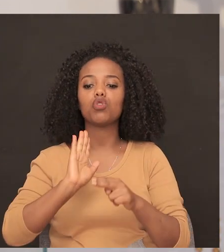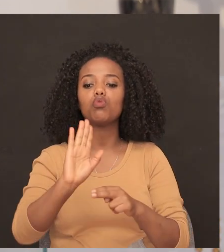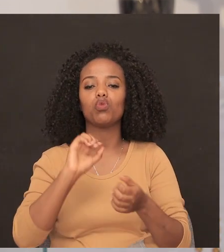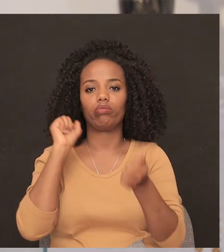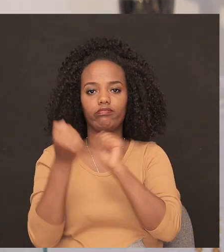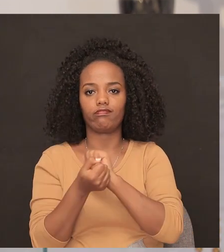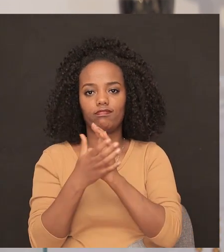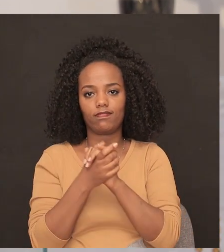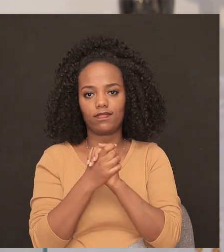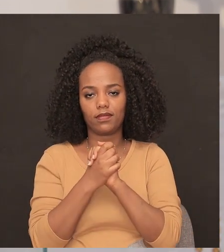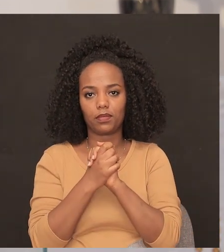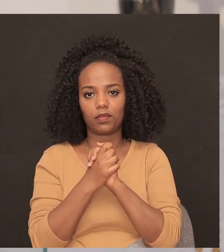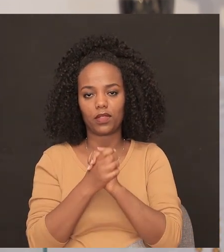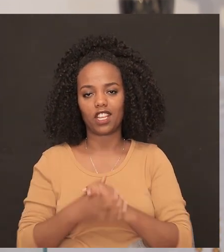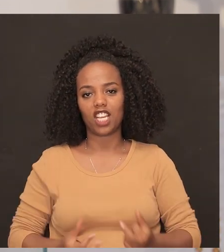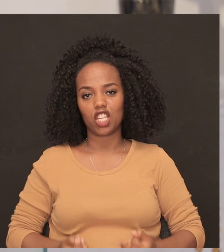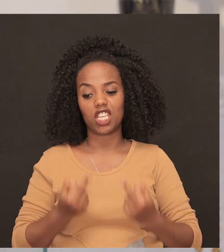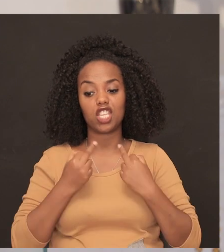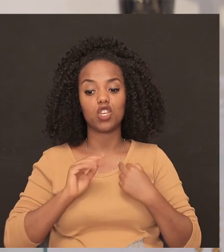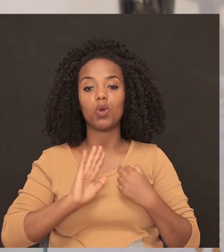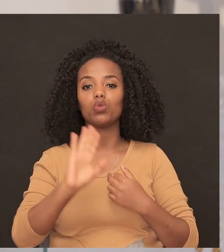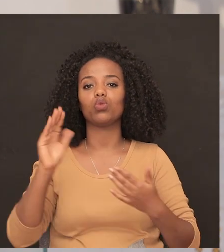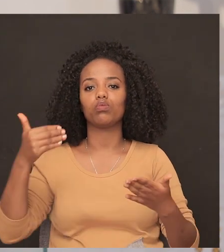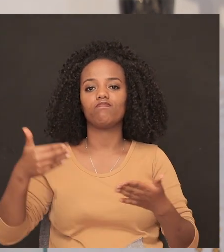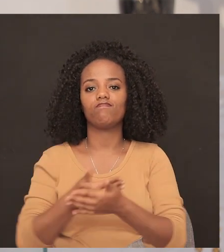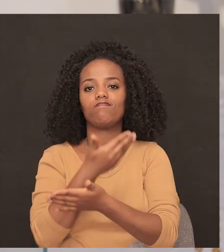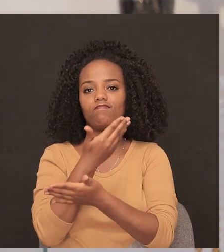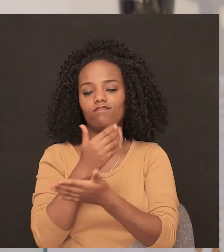ተለወጠ። ህይወቱ ታደሰ።